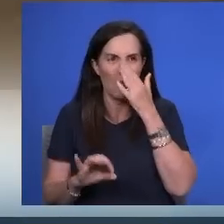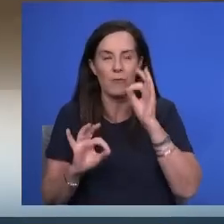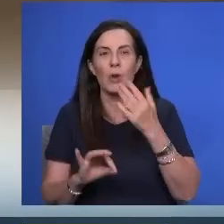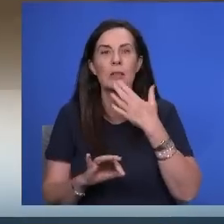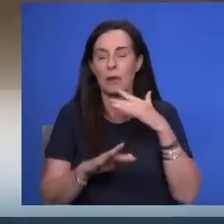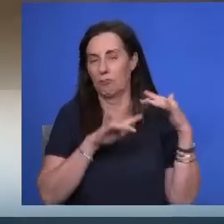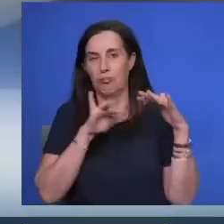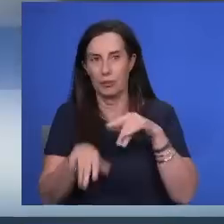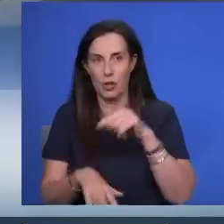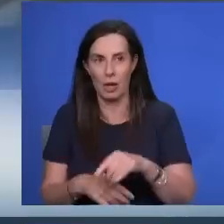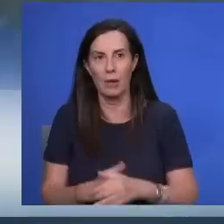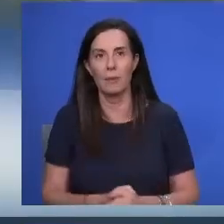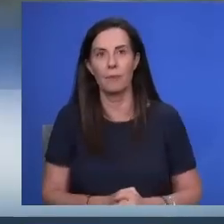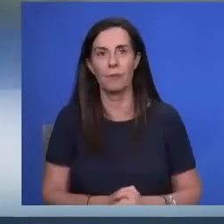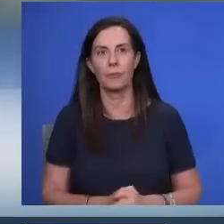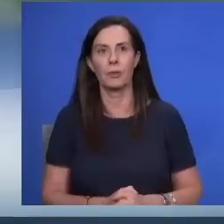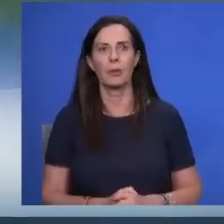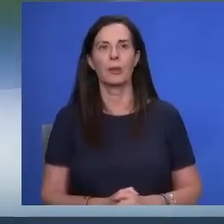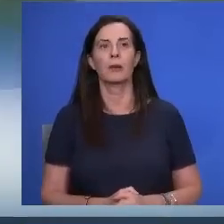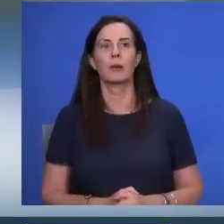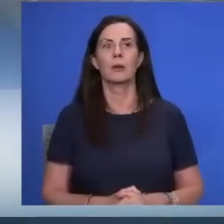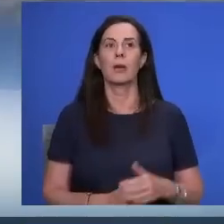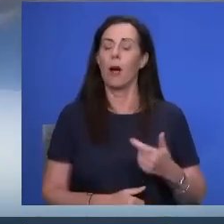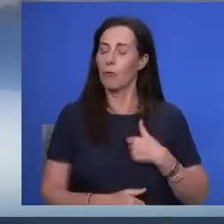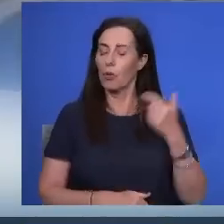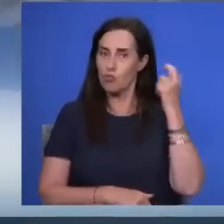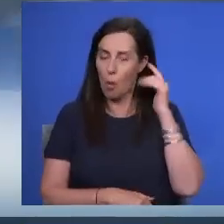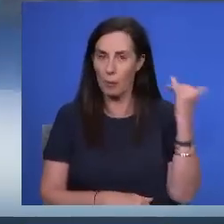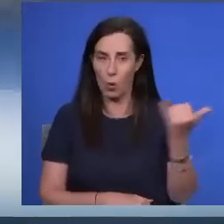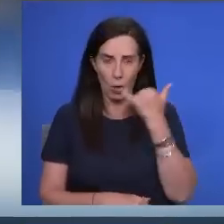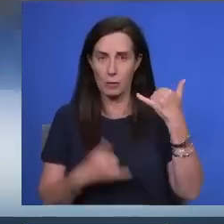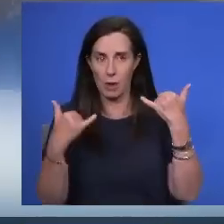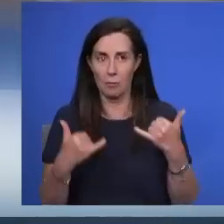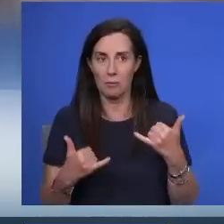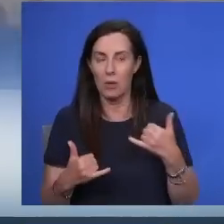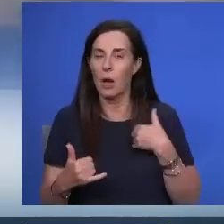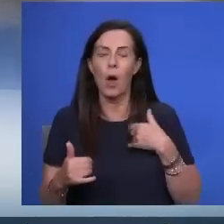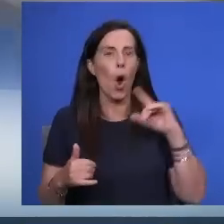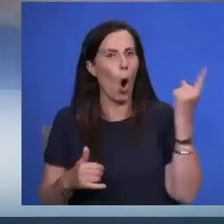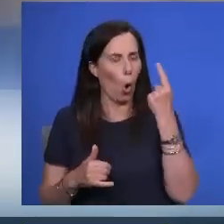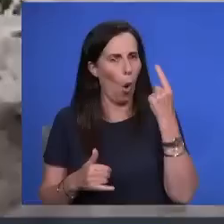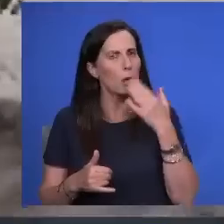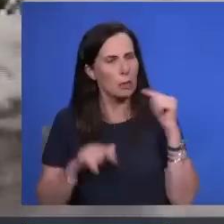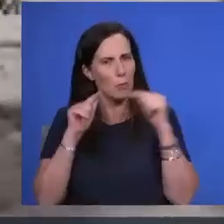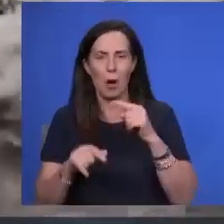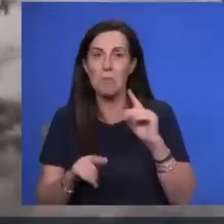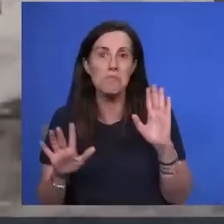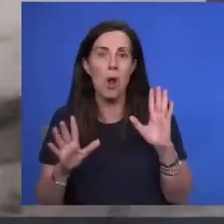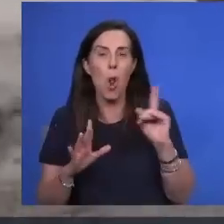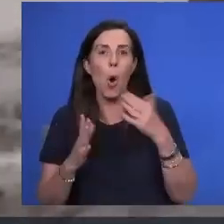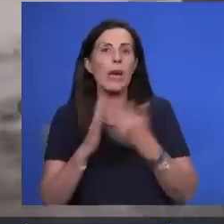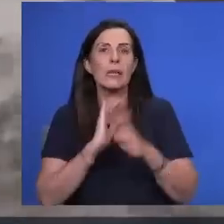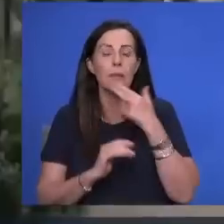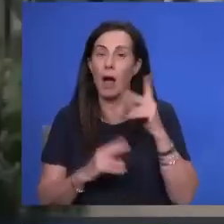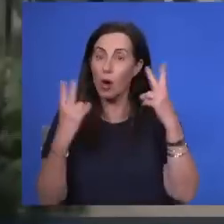כל הישראלים ביחד, ואנחנו מקבלים עדכונים שכרגע לא ידעו על אף נהדר ישראלי. Mm-hmm. חשוב לי